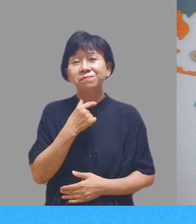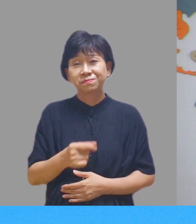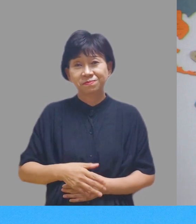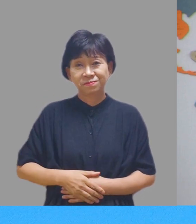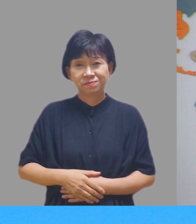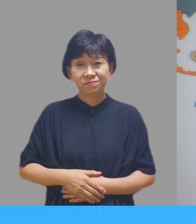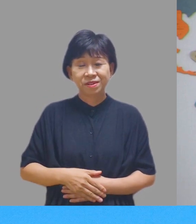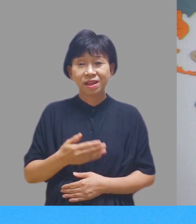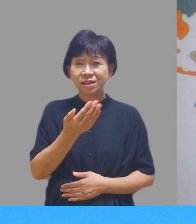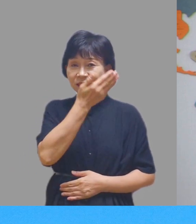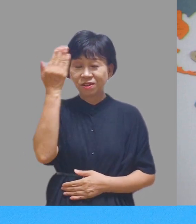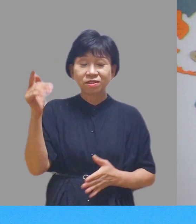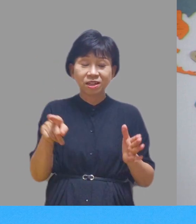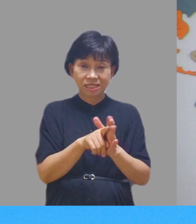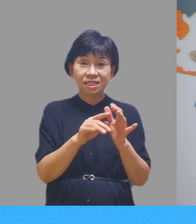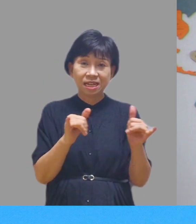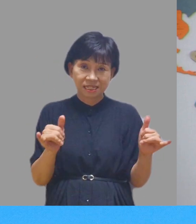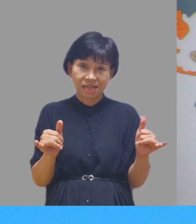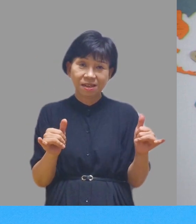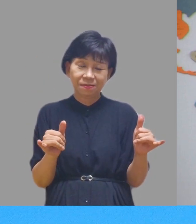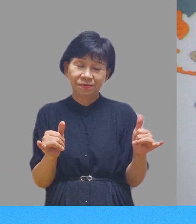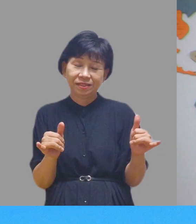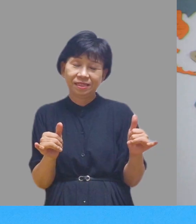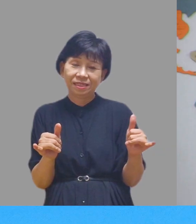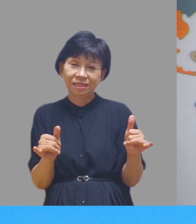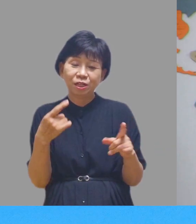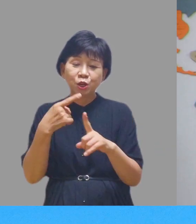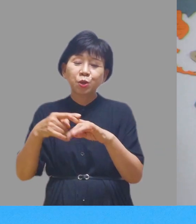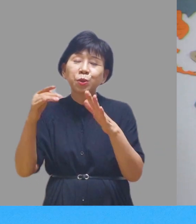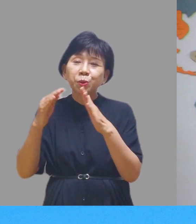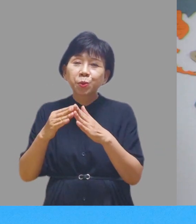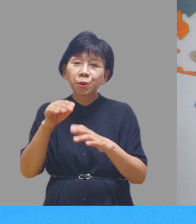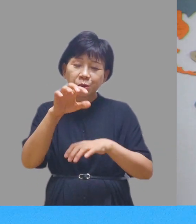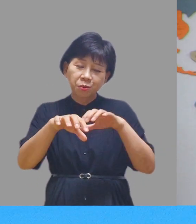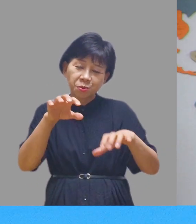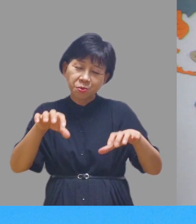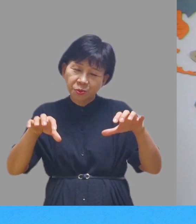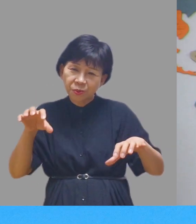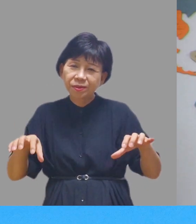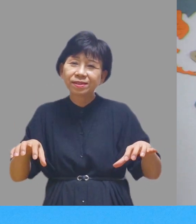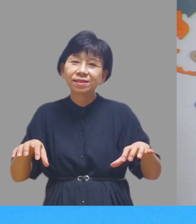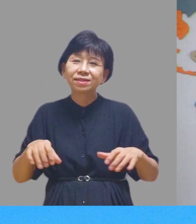여러분, 청년 신앙의 단계에 있는 분들은요, 교회 곳곳에서